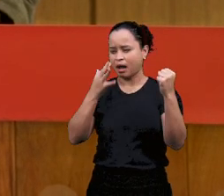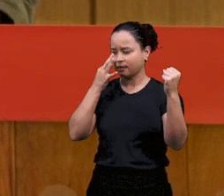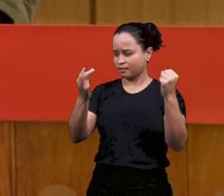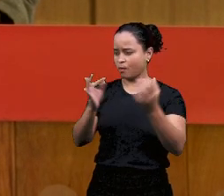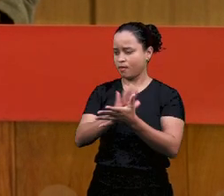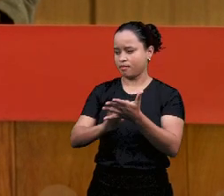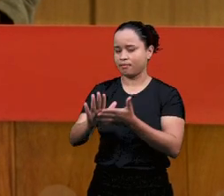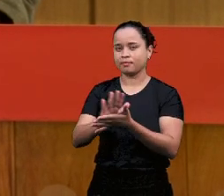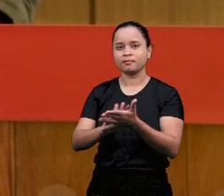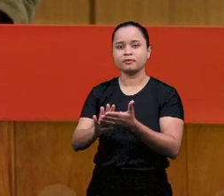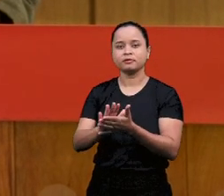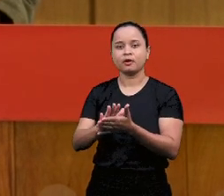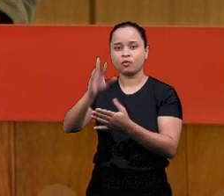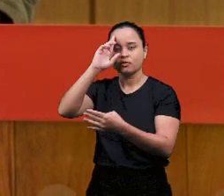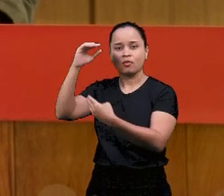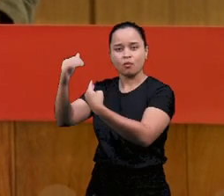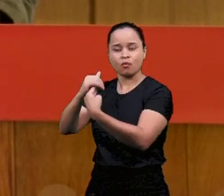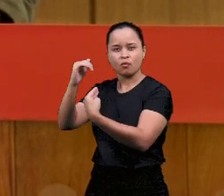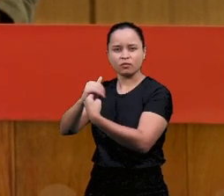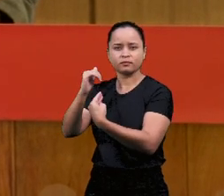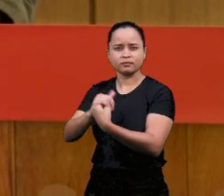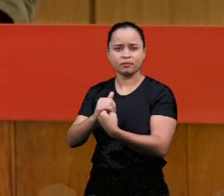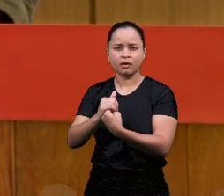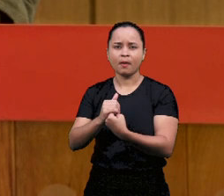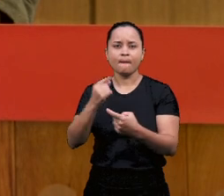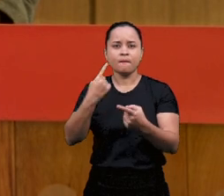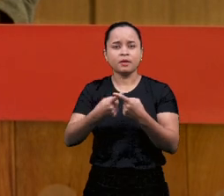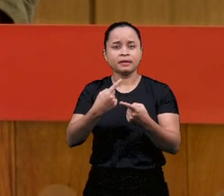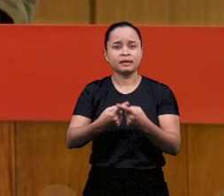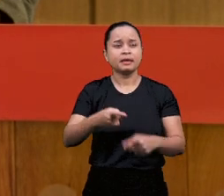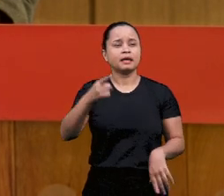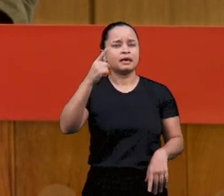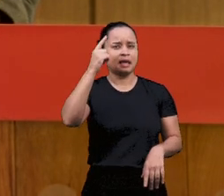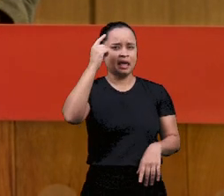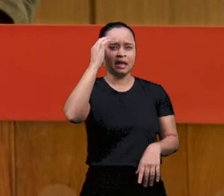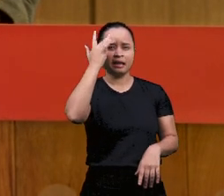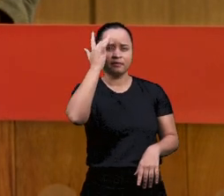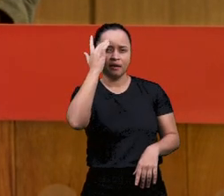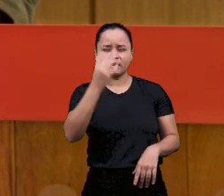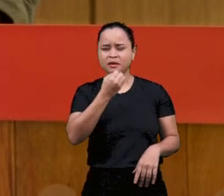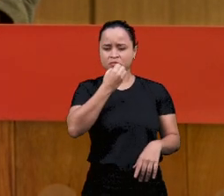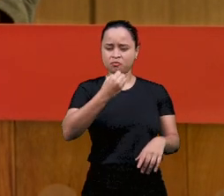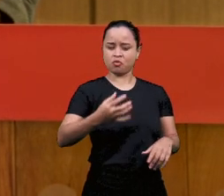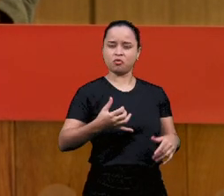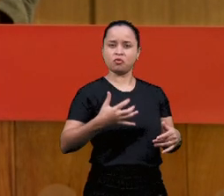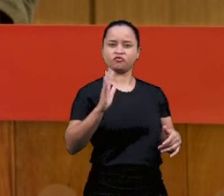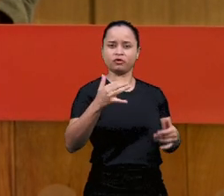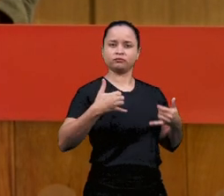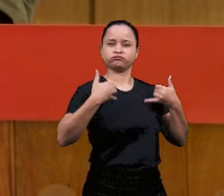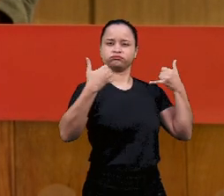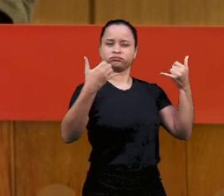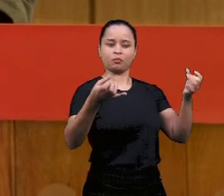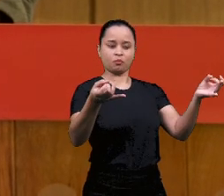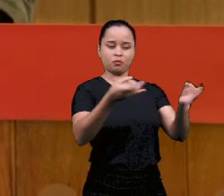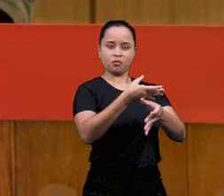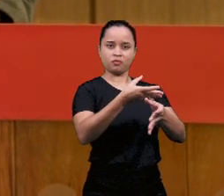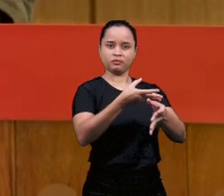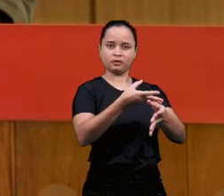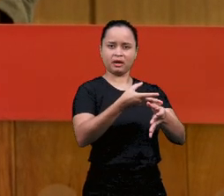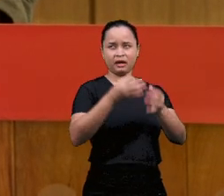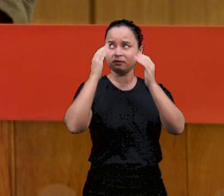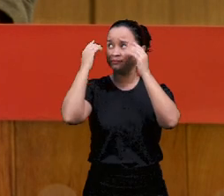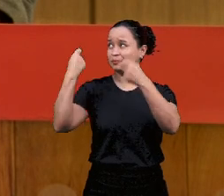agissait selon ce qu'il pensait qui était bien à ses yeux, au lieu de chercher la volonté du Seigneur. Et Saül aussi a pris des décisions et